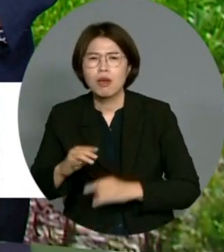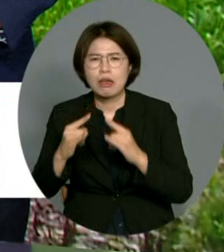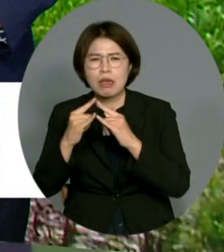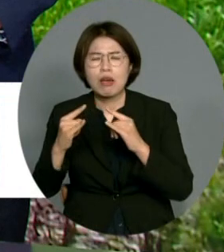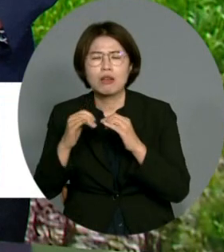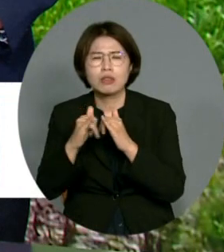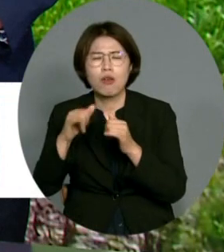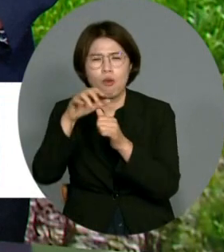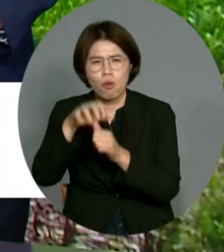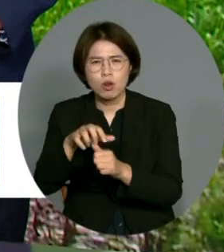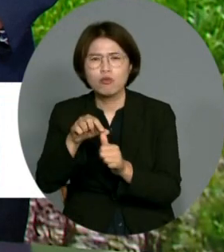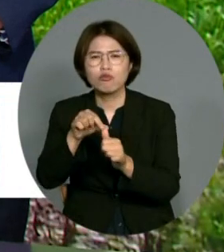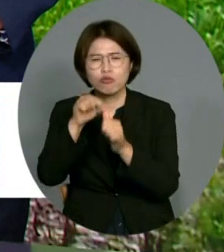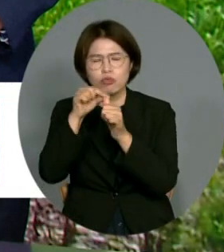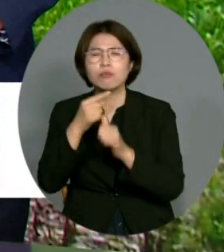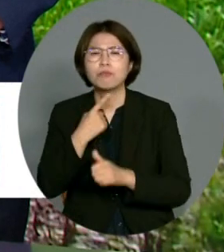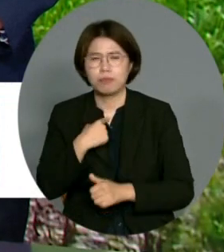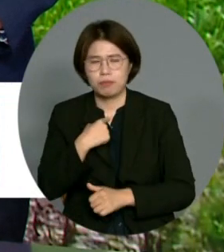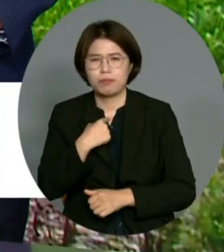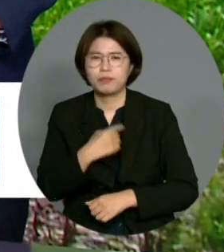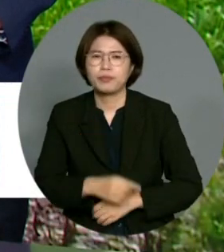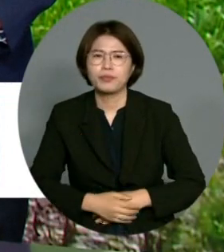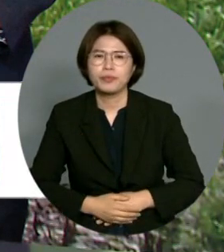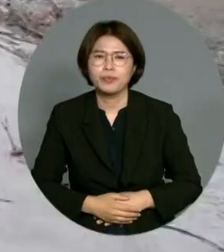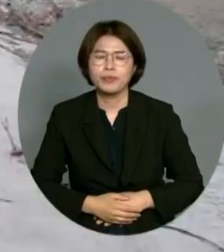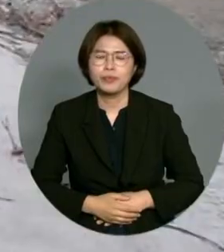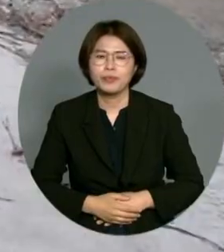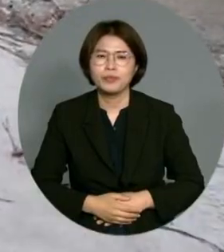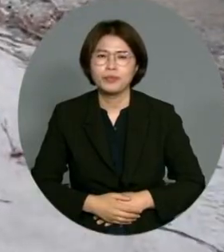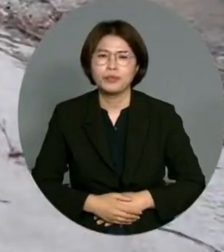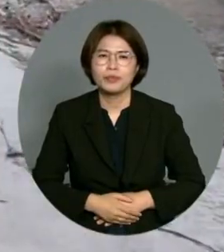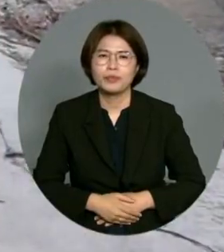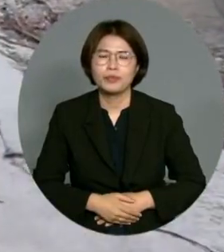했습니다. 김서연 기자가 보도합니다.